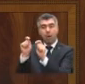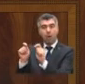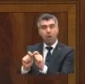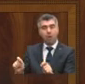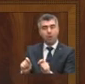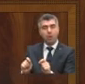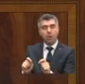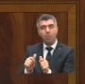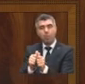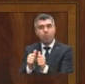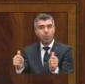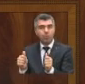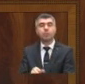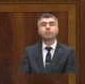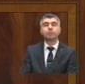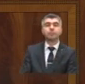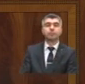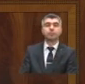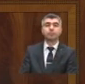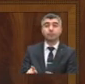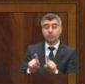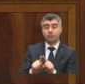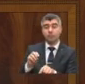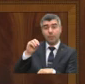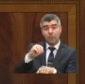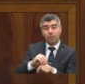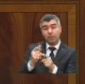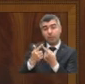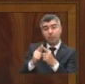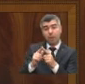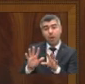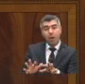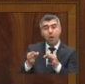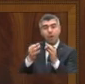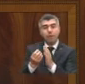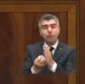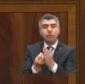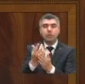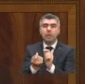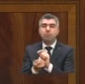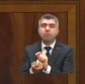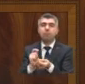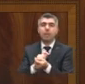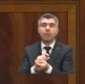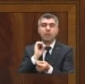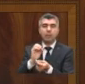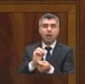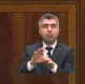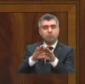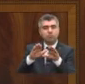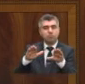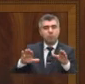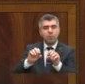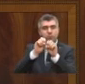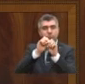القطاعين، بما يقتضي ذلك من تصور متعدد الأبعاد لإيجاد بدائل حقيقية تضمن الأمن المائي